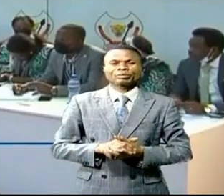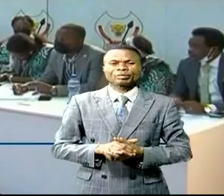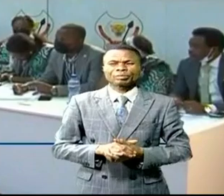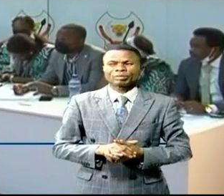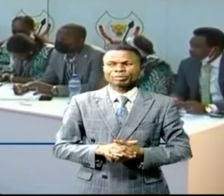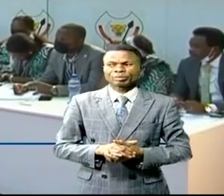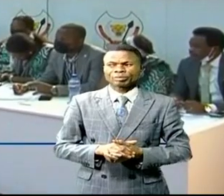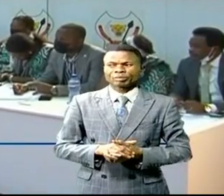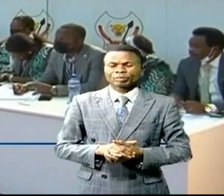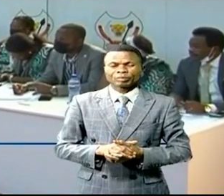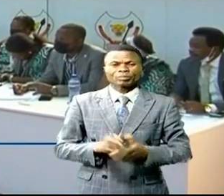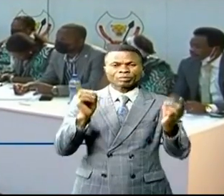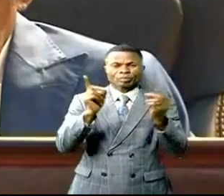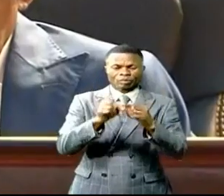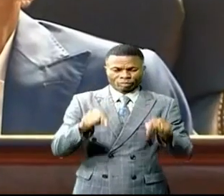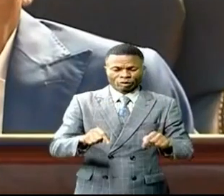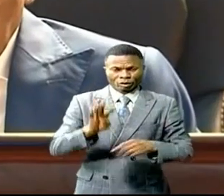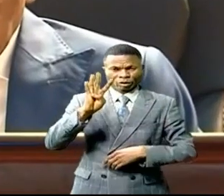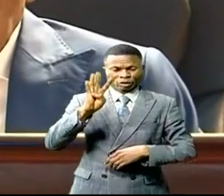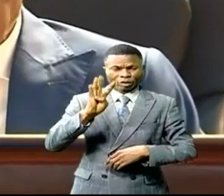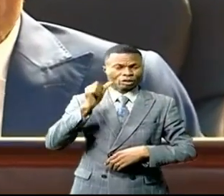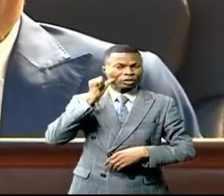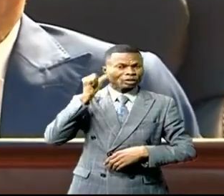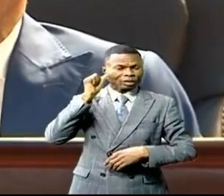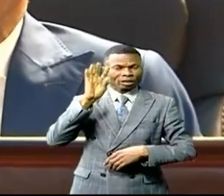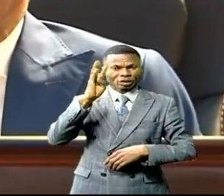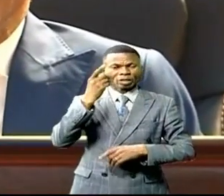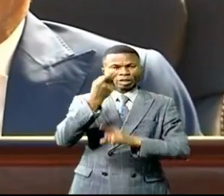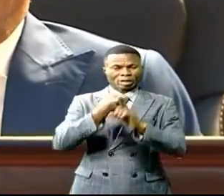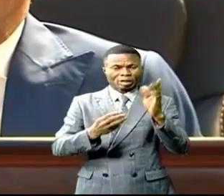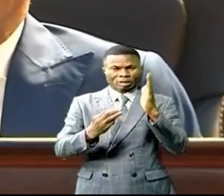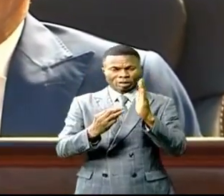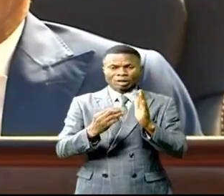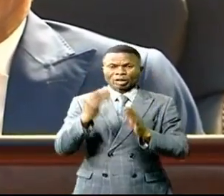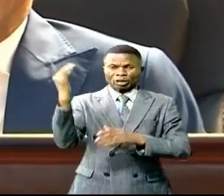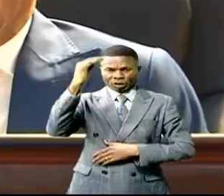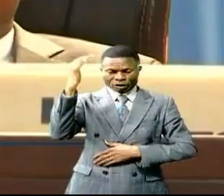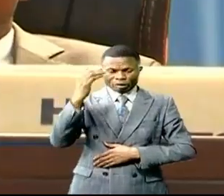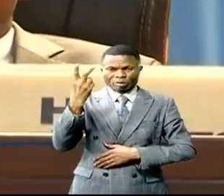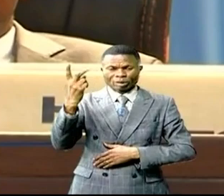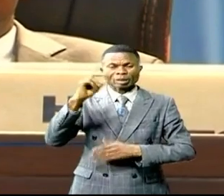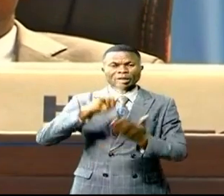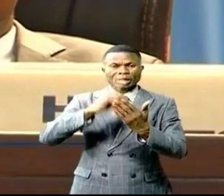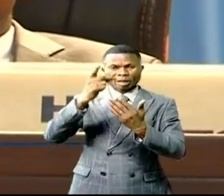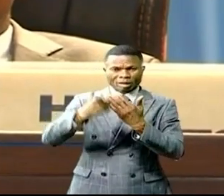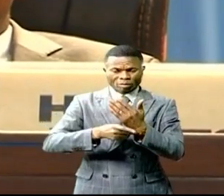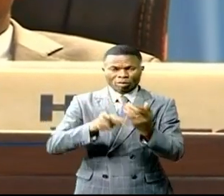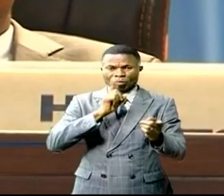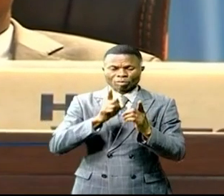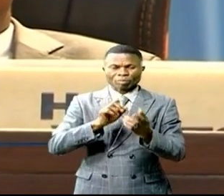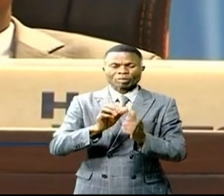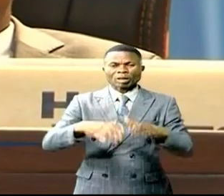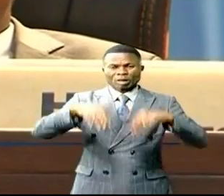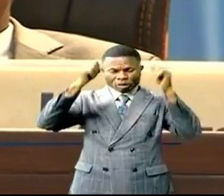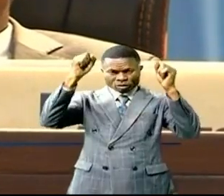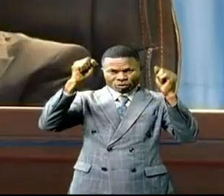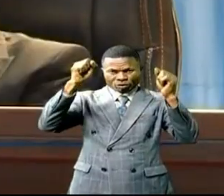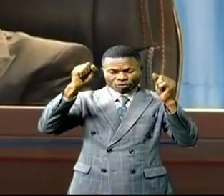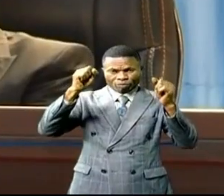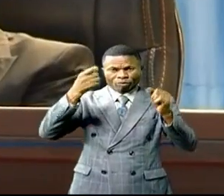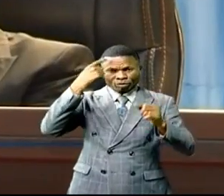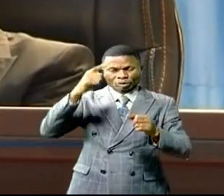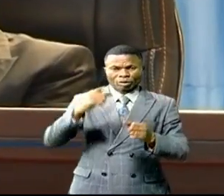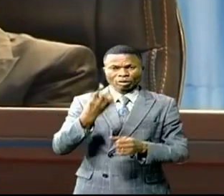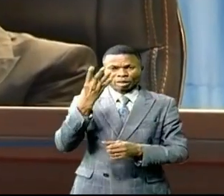nous sommes retrouvés encore ce jeudi 2 décembre autour de deux points à l'ordre du jour. Le premier point a porté sur l'adoption in globo de